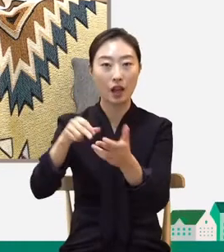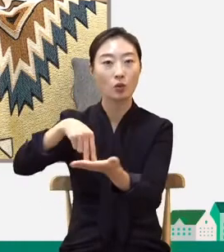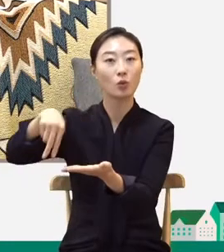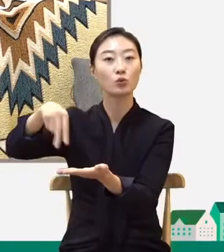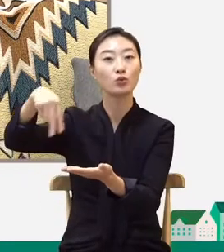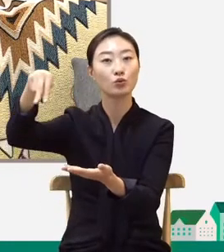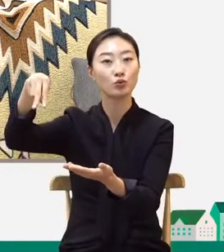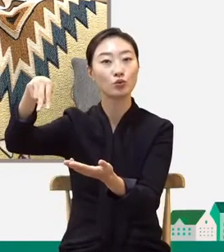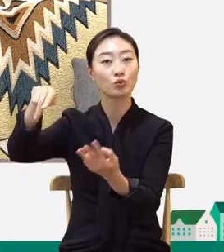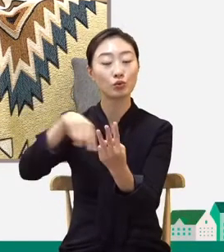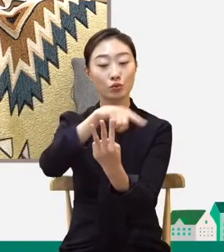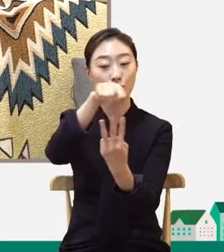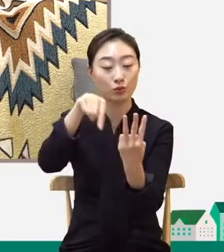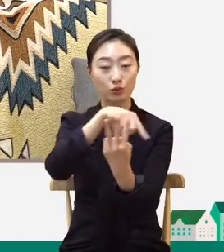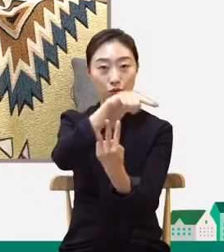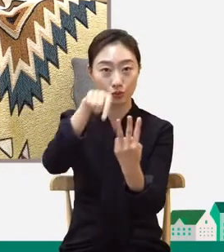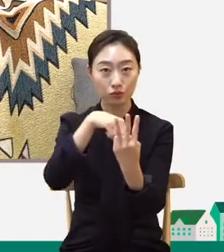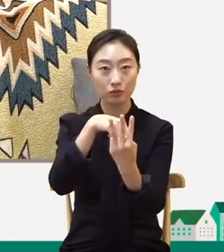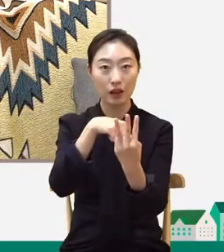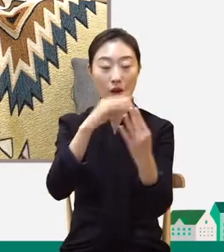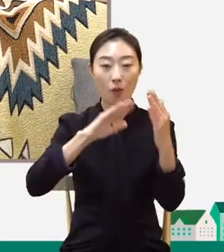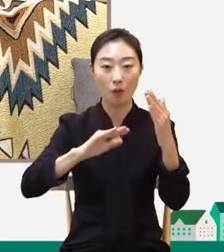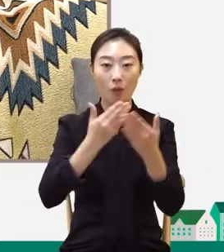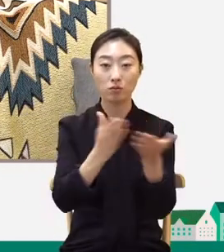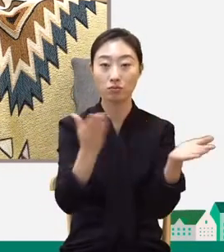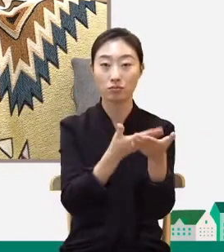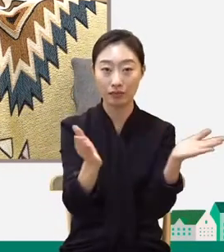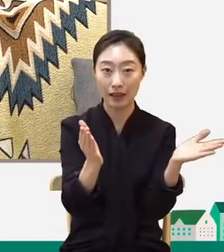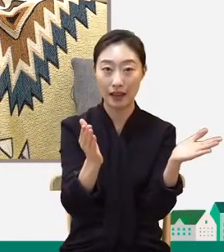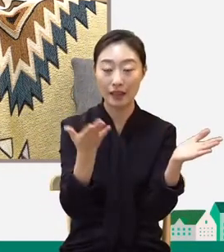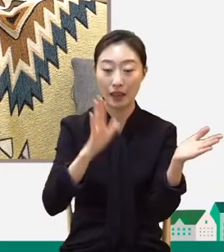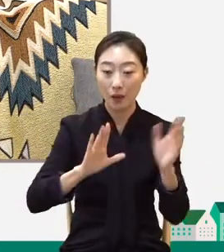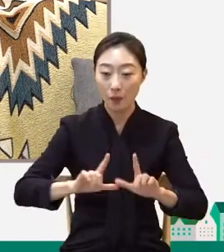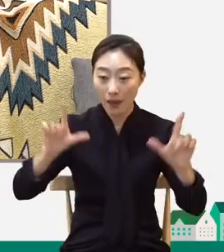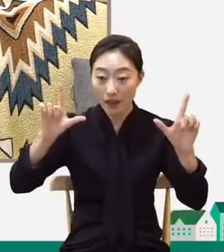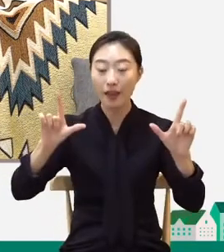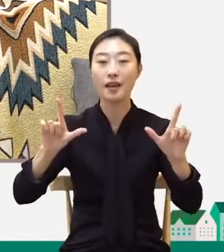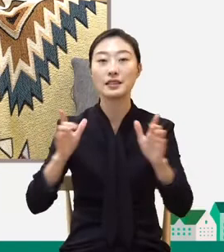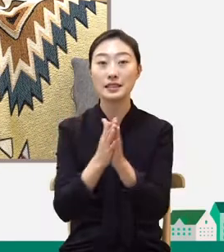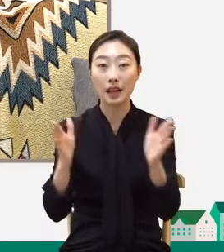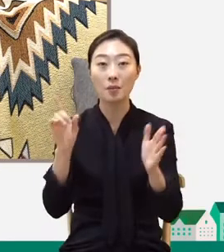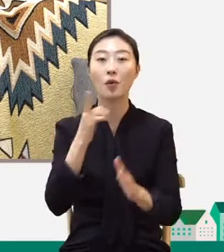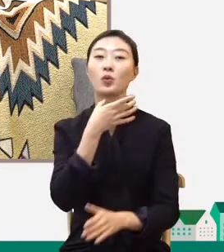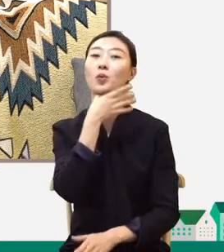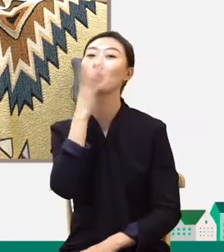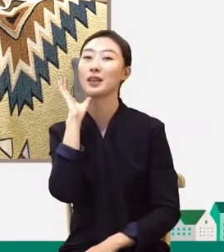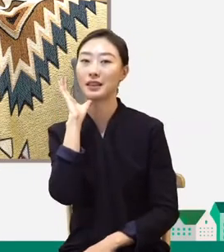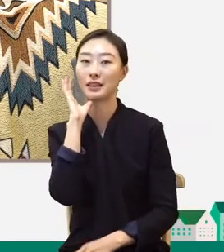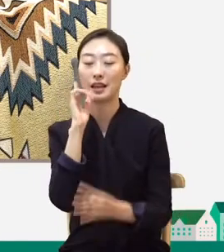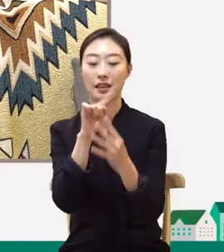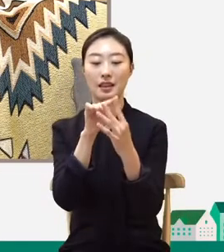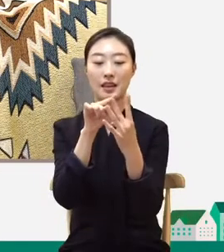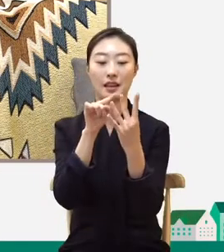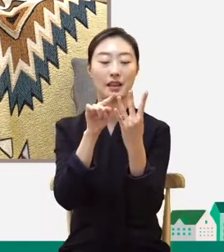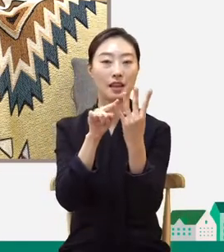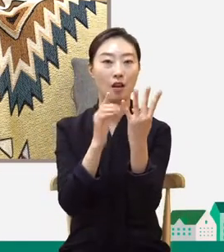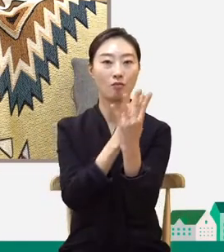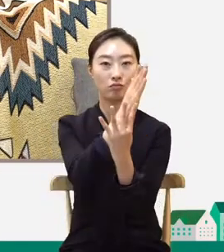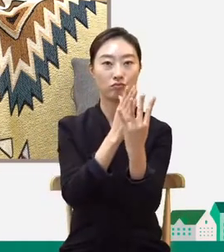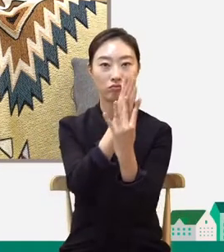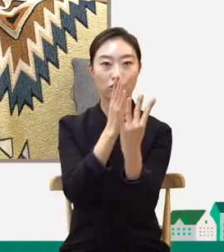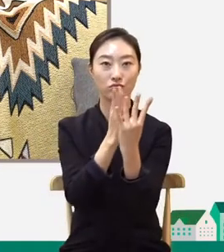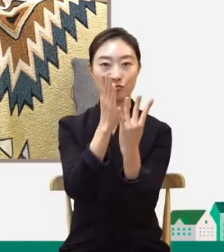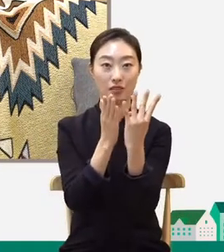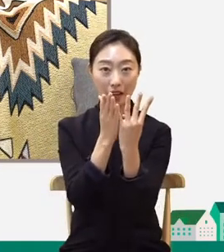제도화시키면서 했다가 올해 드디어 이제 노인까지 들어가면서 정말로 이제 네 개 분야의 완벽한